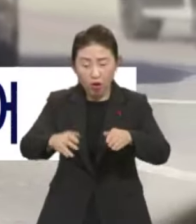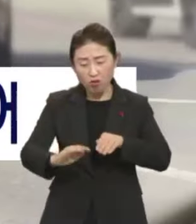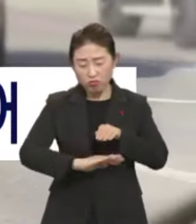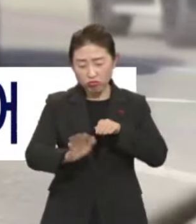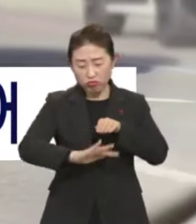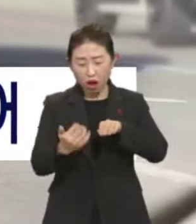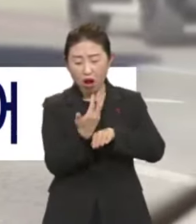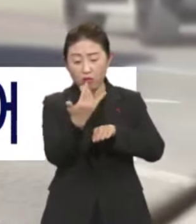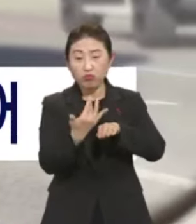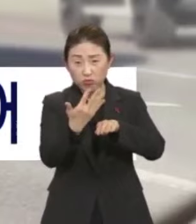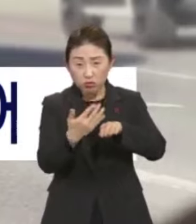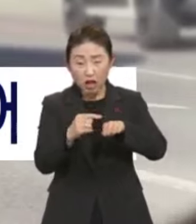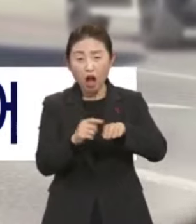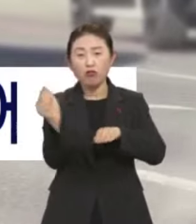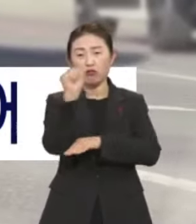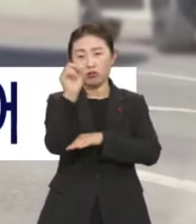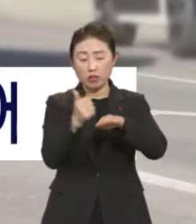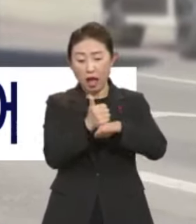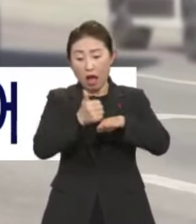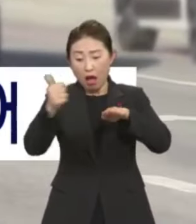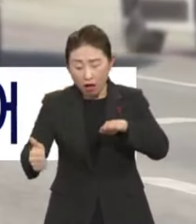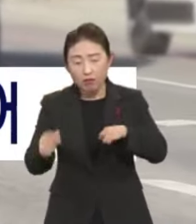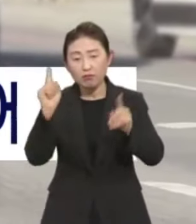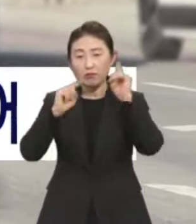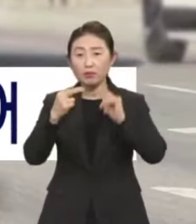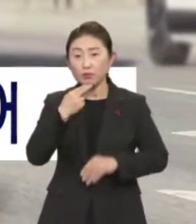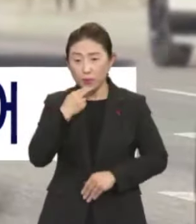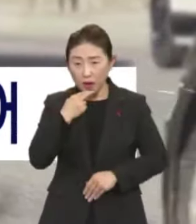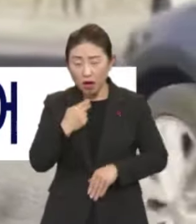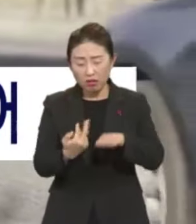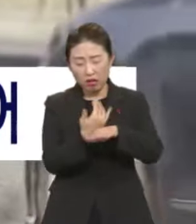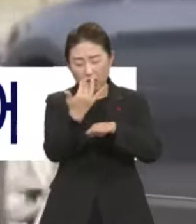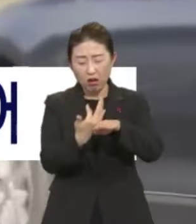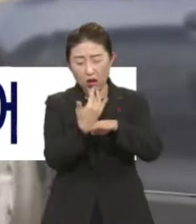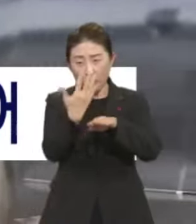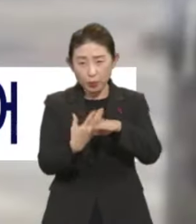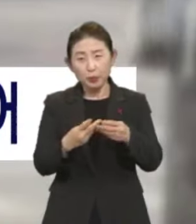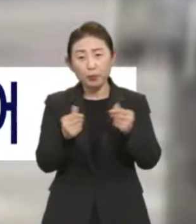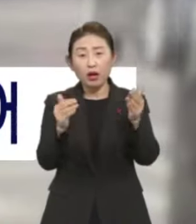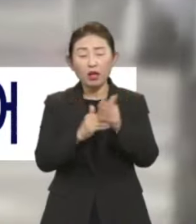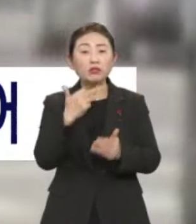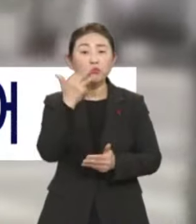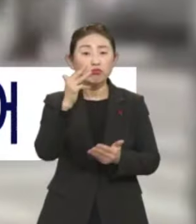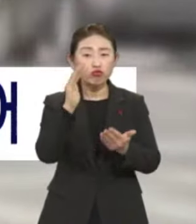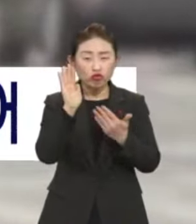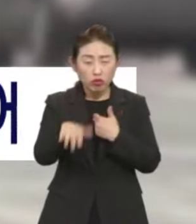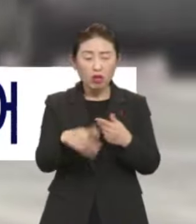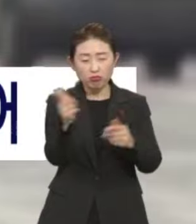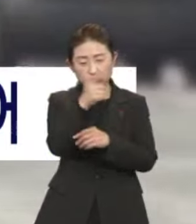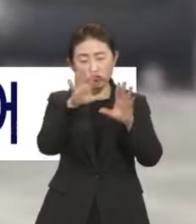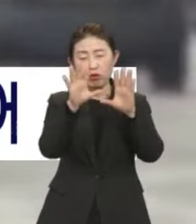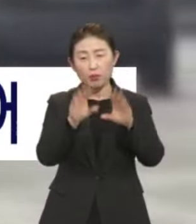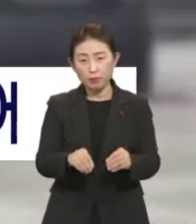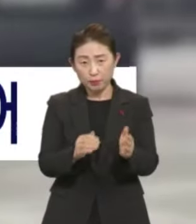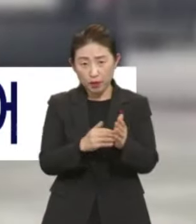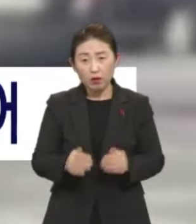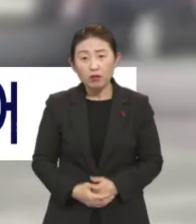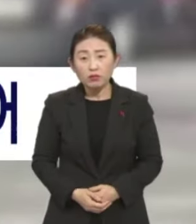30대 운전자는 대피해 인명 피해는 없었으며이 불은 차량 한 대를 모두 태우고 18분 만에 꺼졌습니다